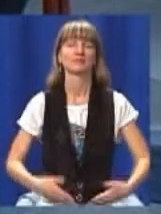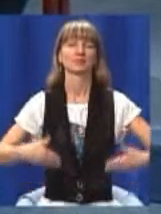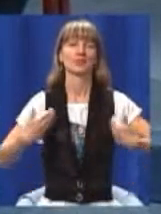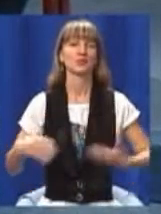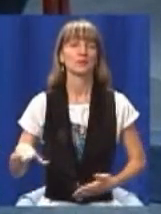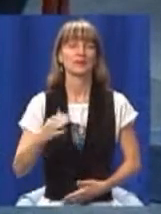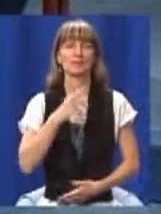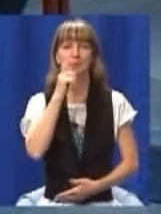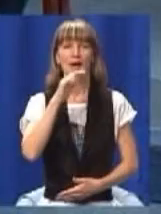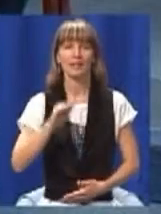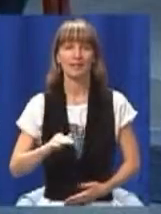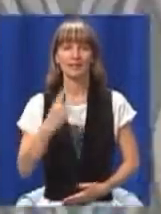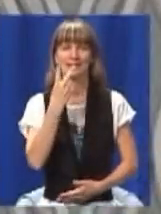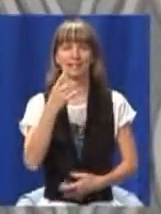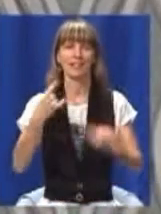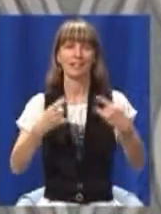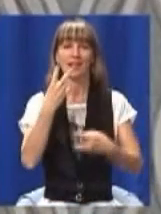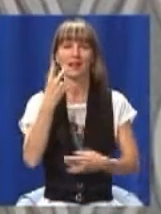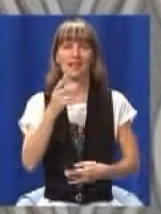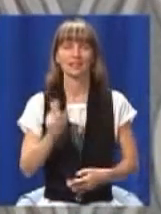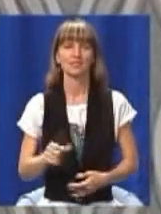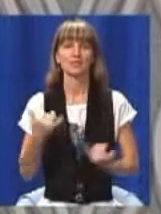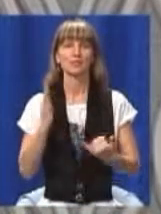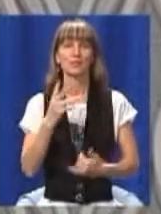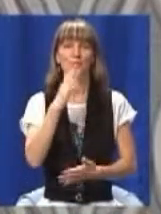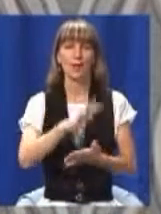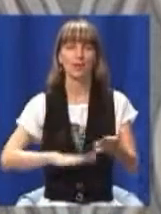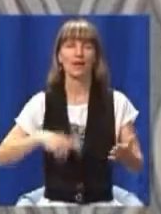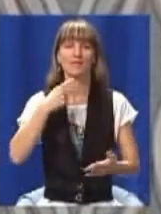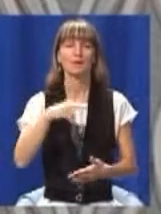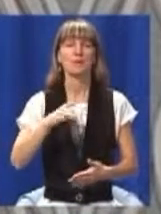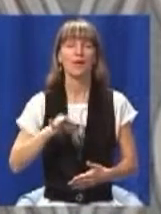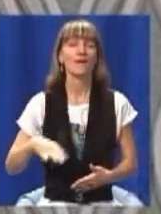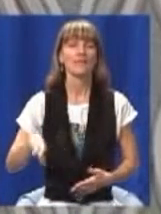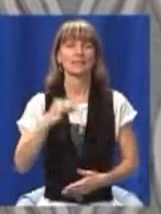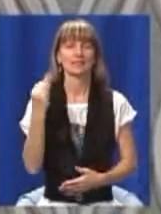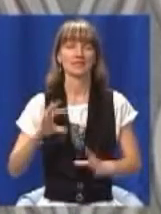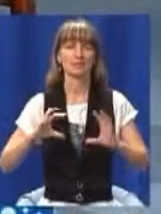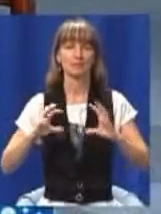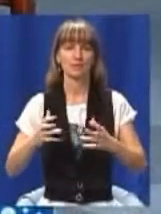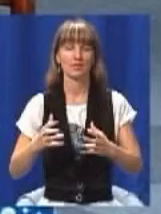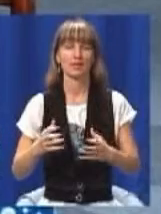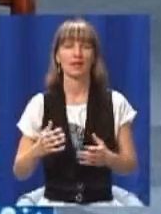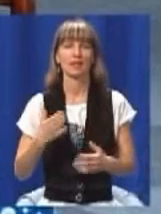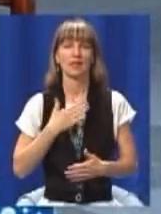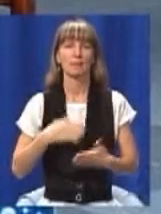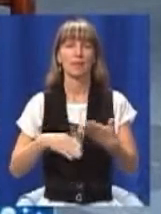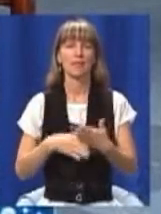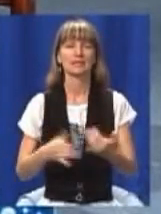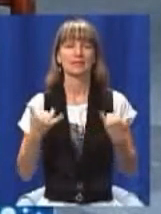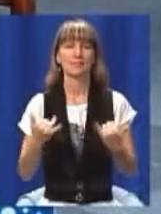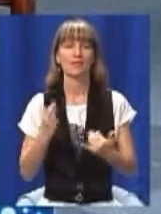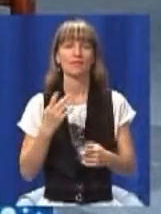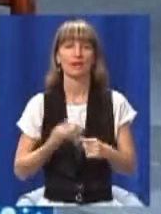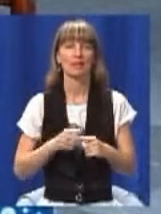Привіт усім нашим маленьким телеглядачам. Сьогодні будемо продовжувати з вами говорити про все цікаве на світі. І, до речі, допомагати мені сьогодні в